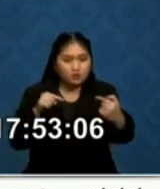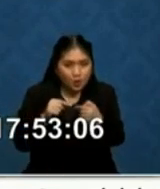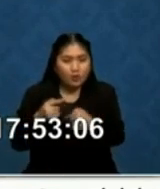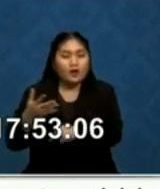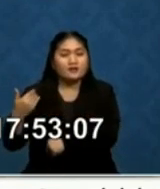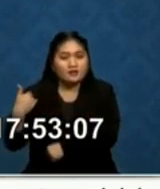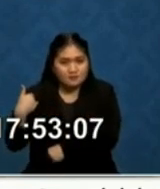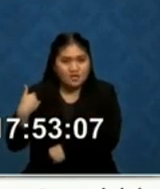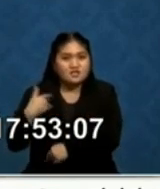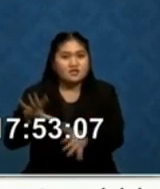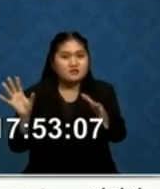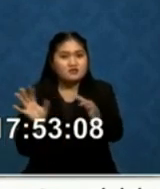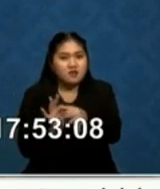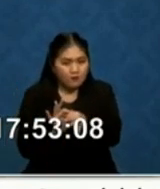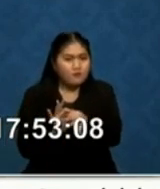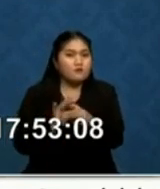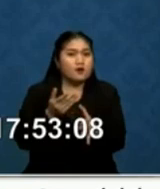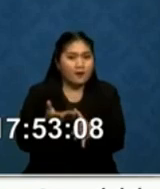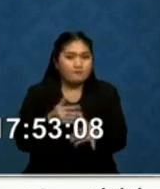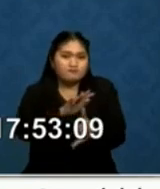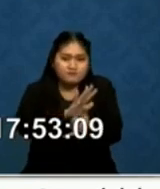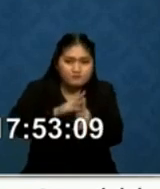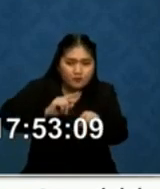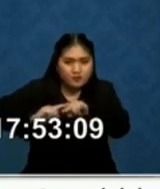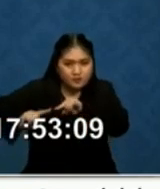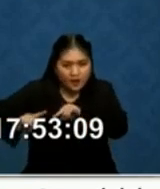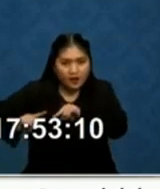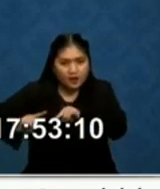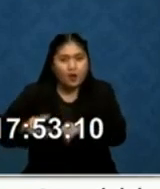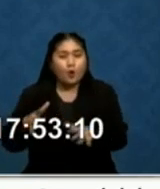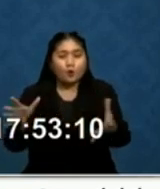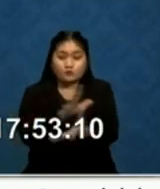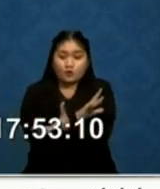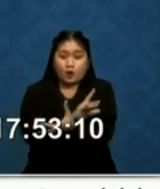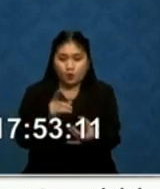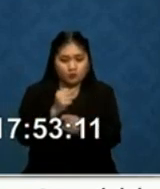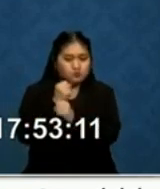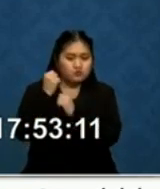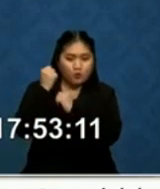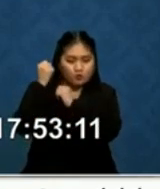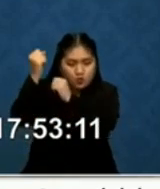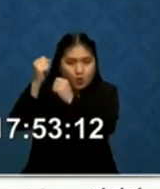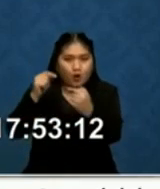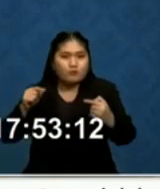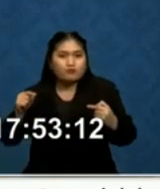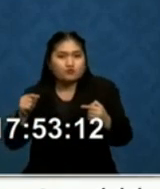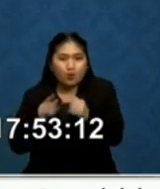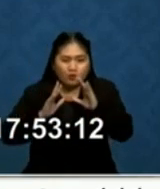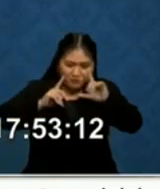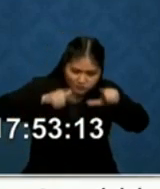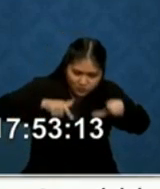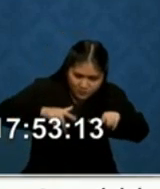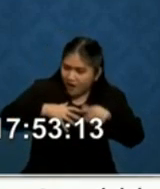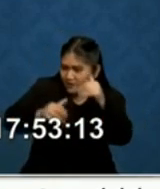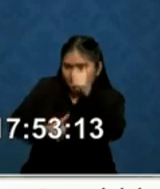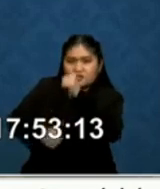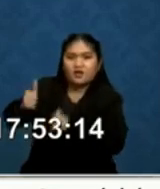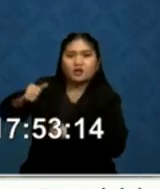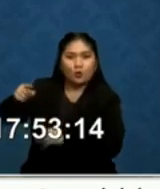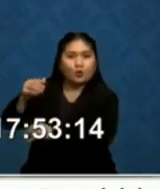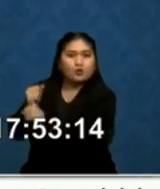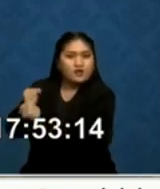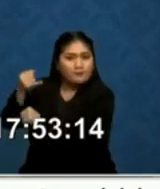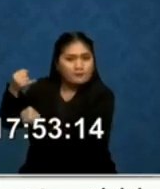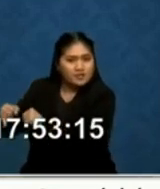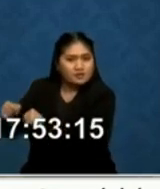ในคดีเกี่ยวกับเพศรวมไปถึงสังคมที่จะต้องต่อสู้กับผู้เสียหายให้ชนะกับผู้กระทำความผิด